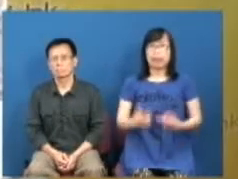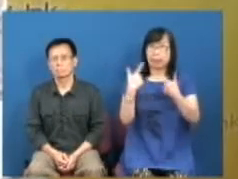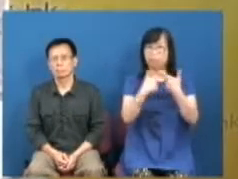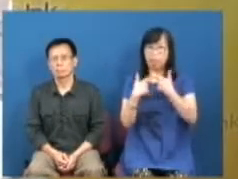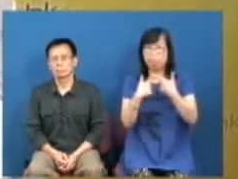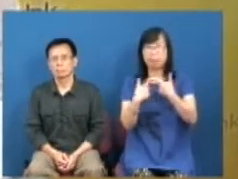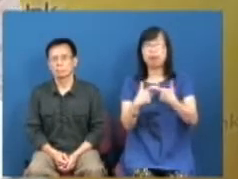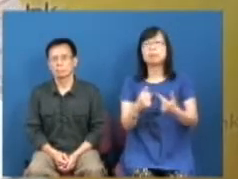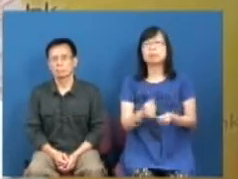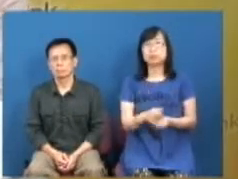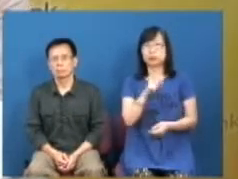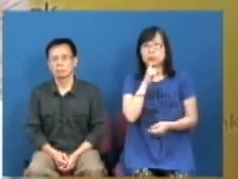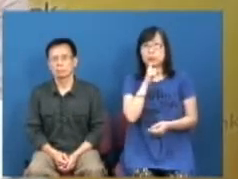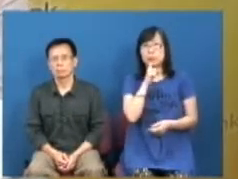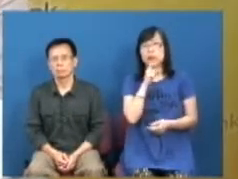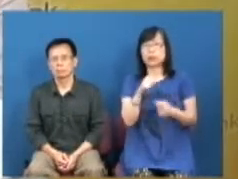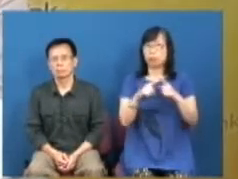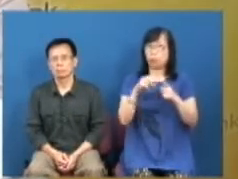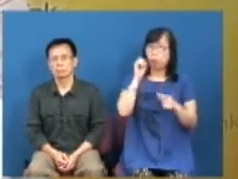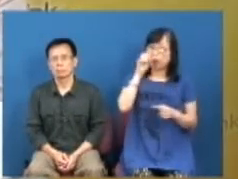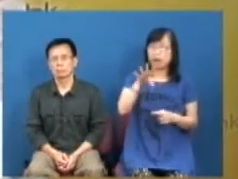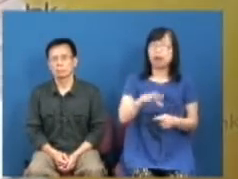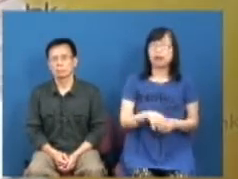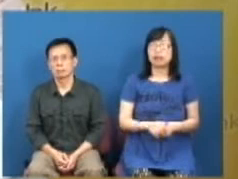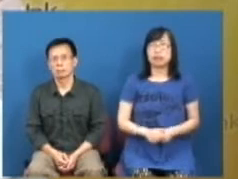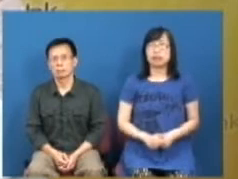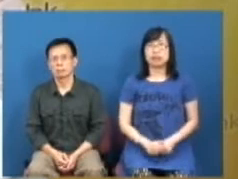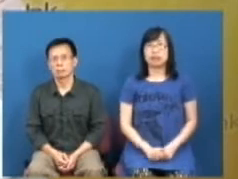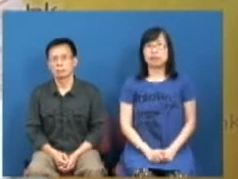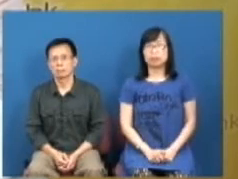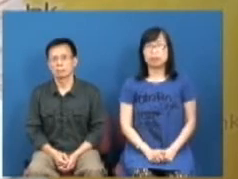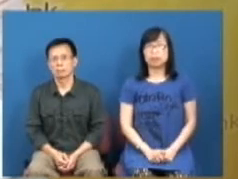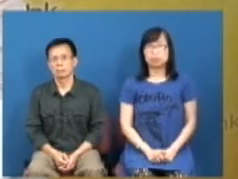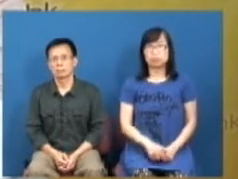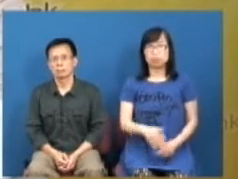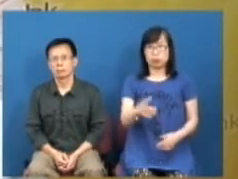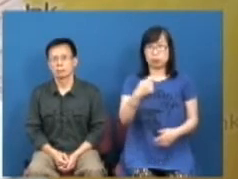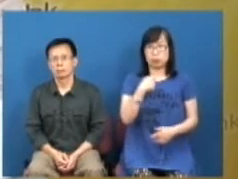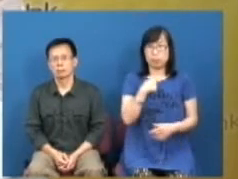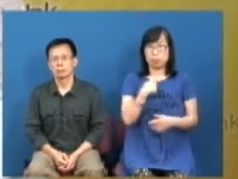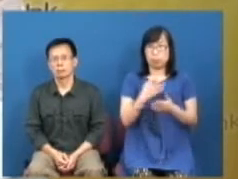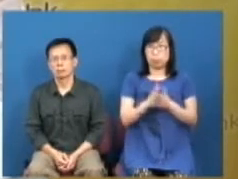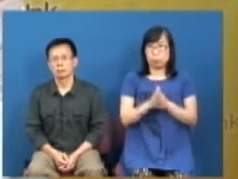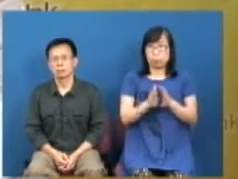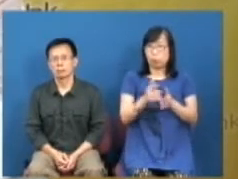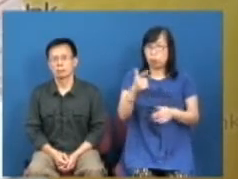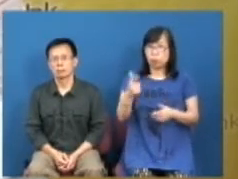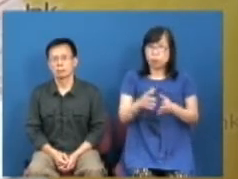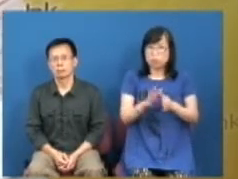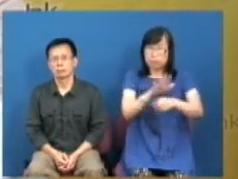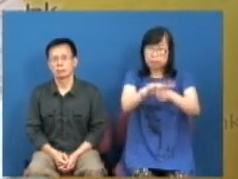拗點咧，亦都有人講緊話與其係要需要大量填海，有啲地方值